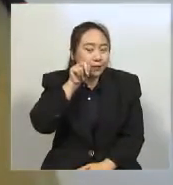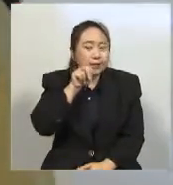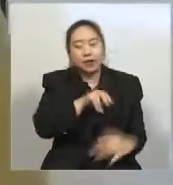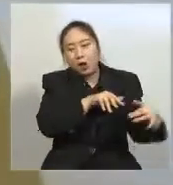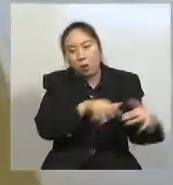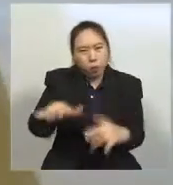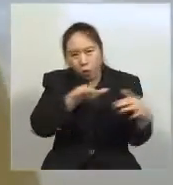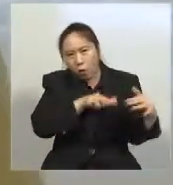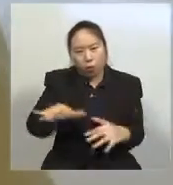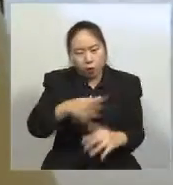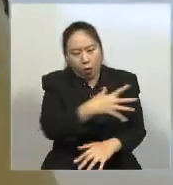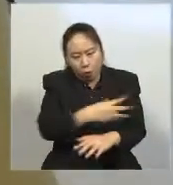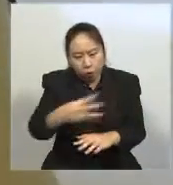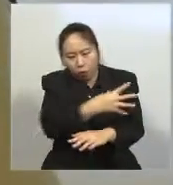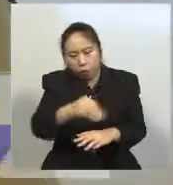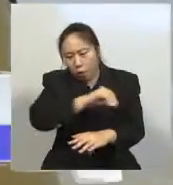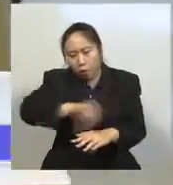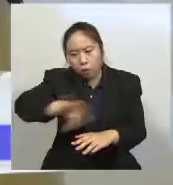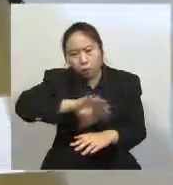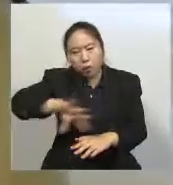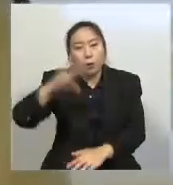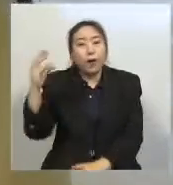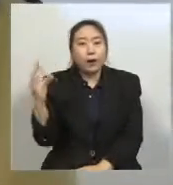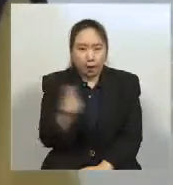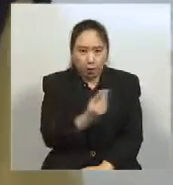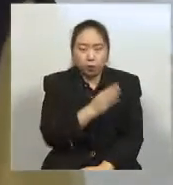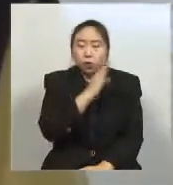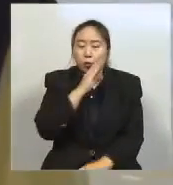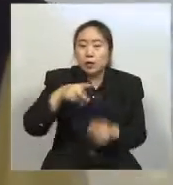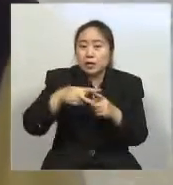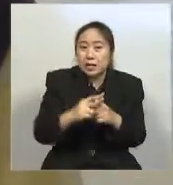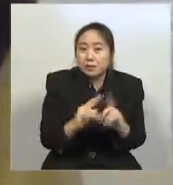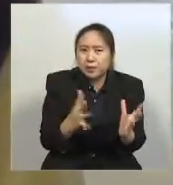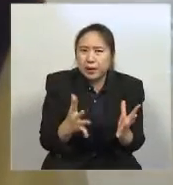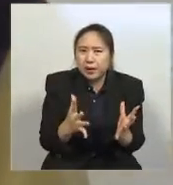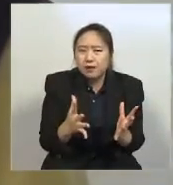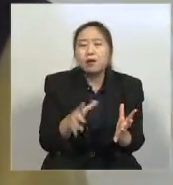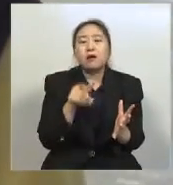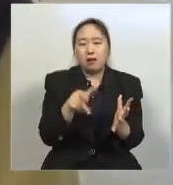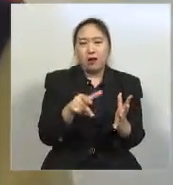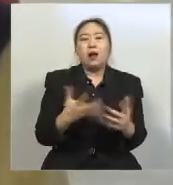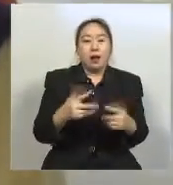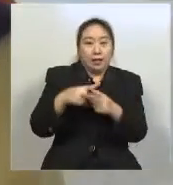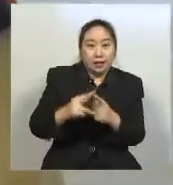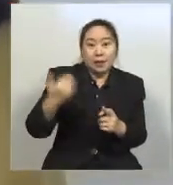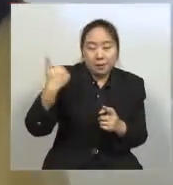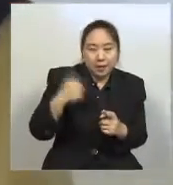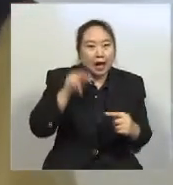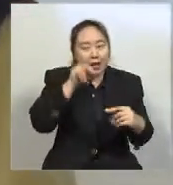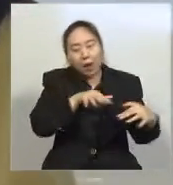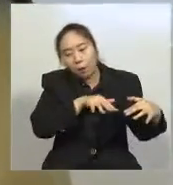ไหลของน้ำให้เร็วขึ้นนะครับถ้าไม่ติดเนี่ยกับติดเนี่ยต่างกันว่าจะเพิ่มความเร็วของการไหลของน้ำอยู่ประม